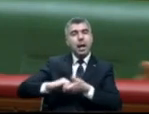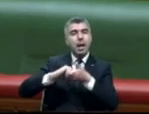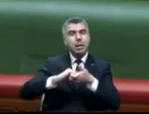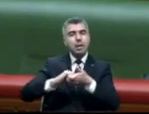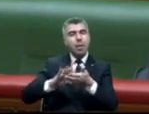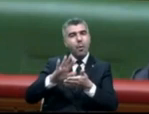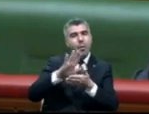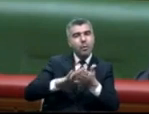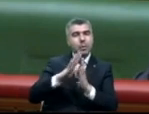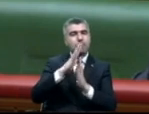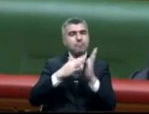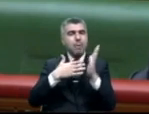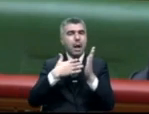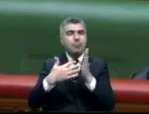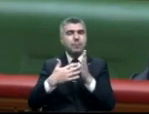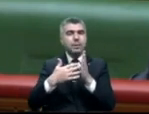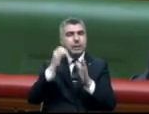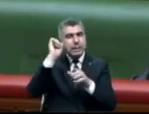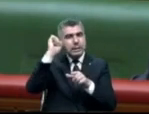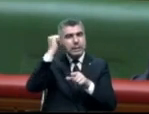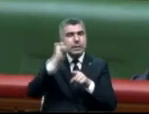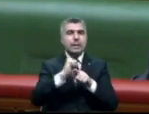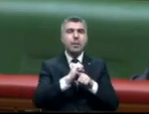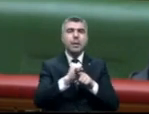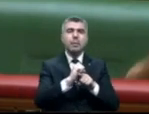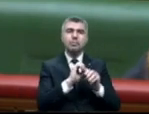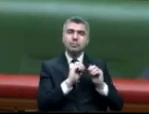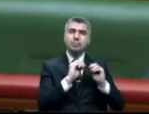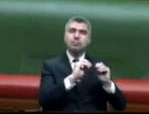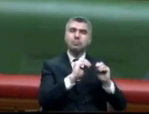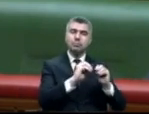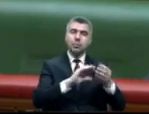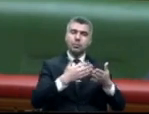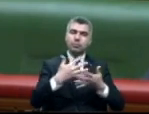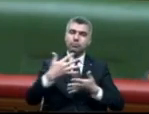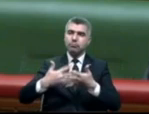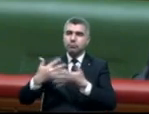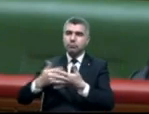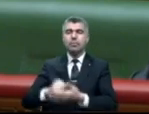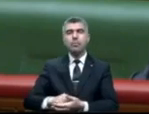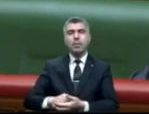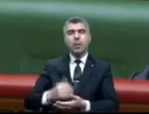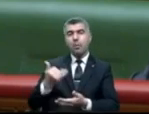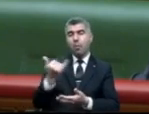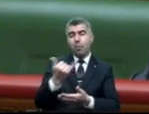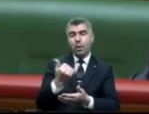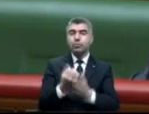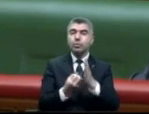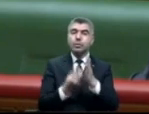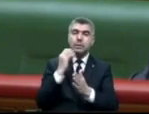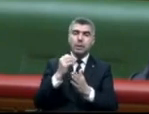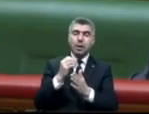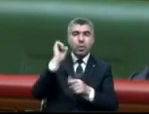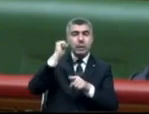القطاعية في برامج التكوين المهني على جميع المستويات، والتي أسهمت إسهاما حقيقيا في تطور